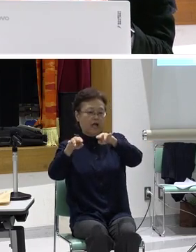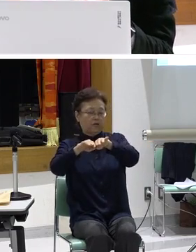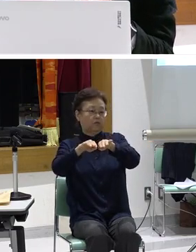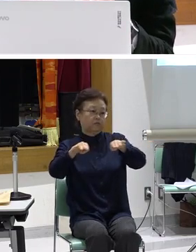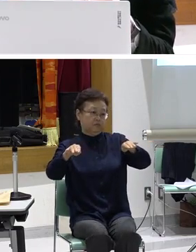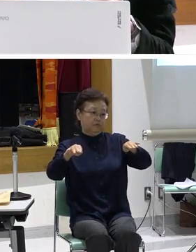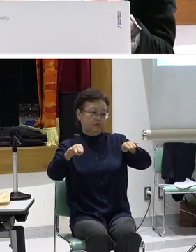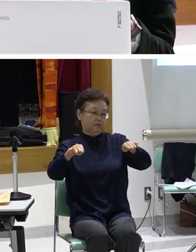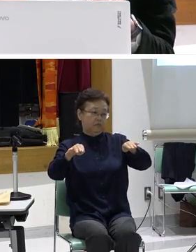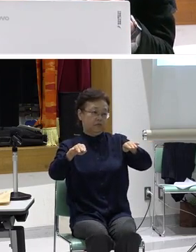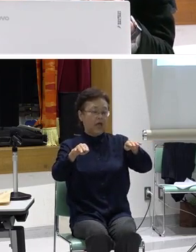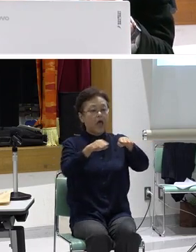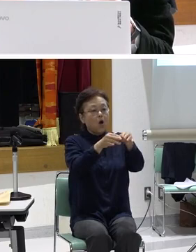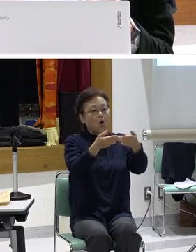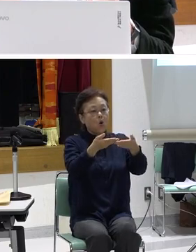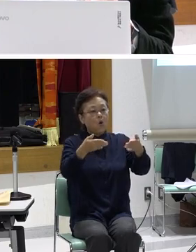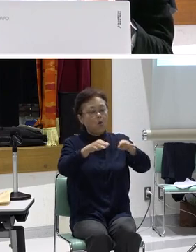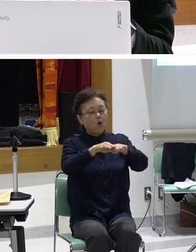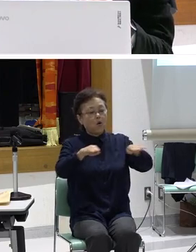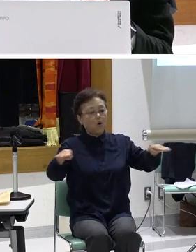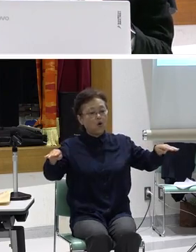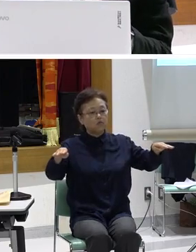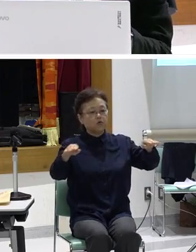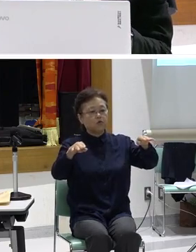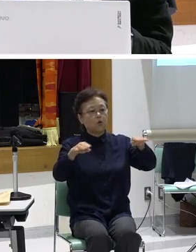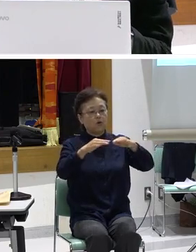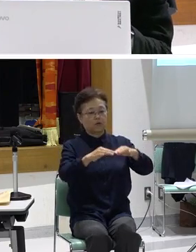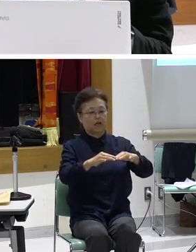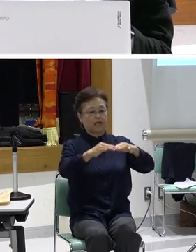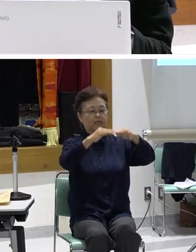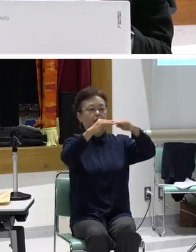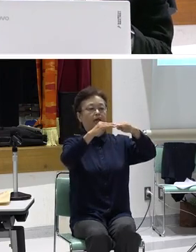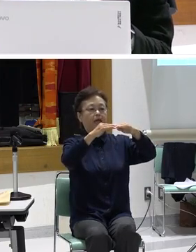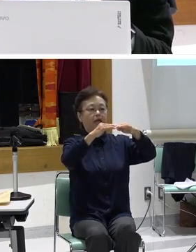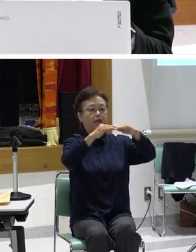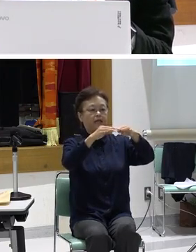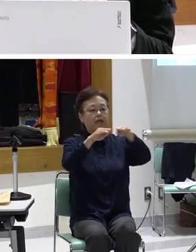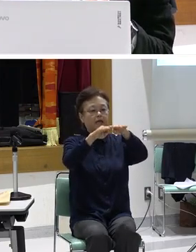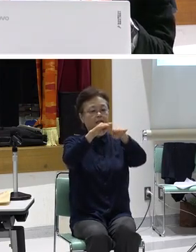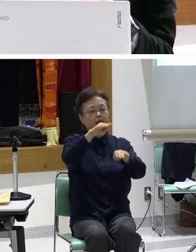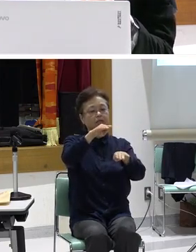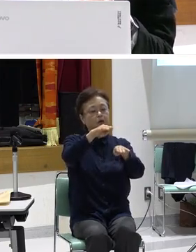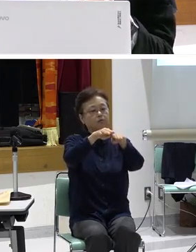して、段差をなくしていく、そういう取り組みをしたんですね。